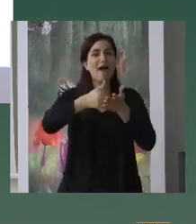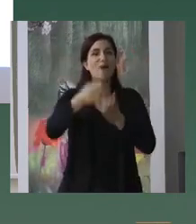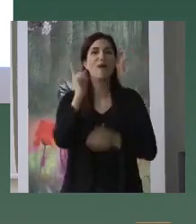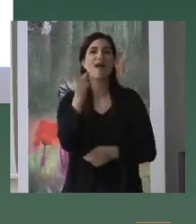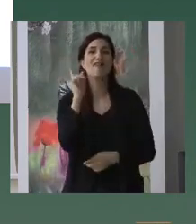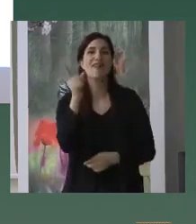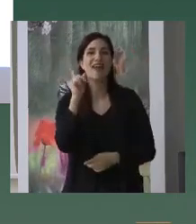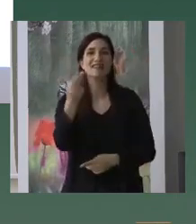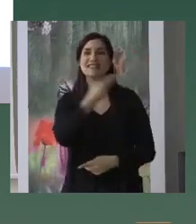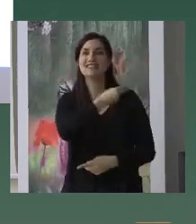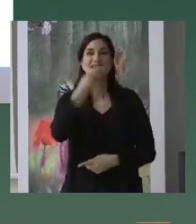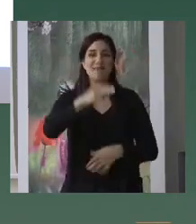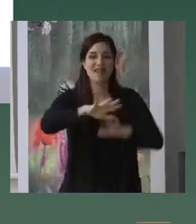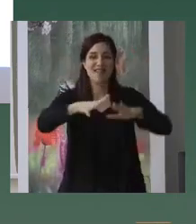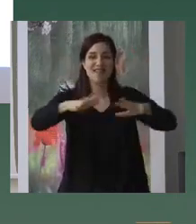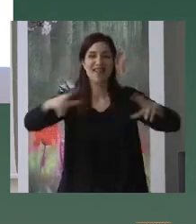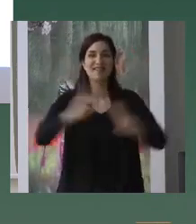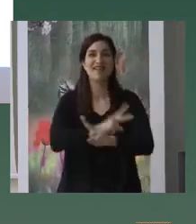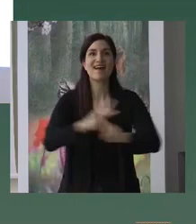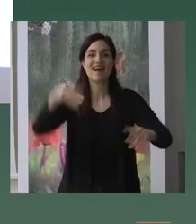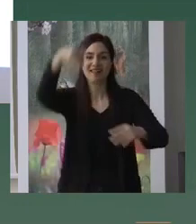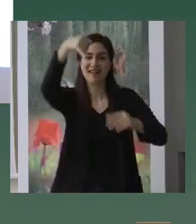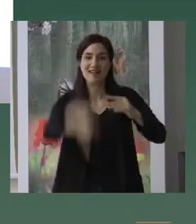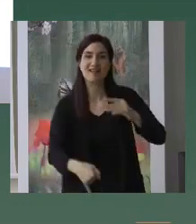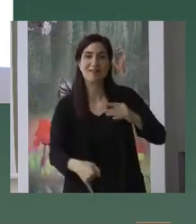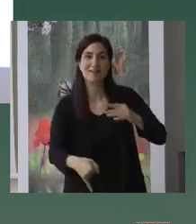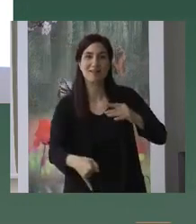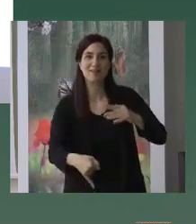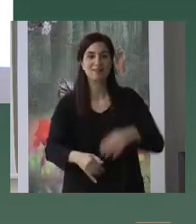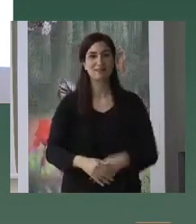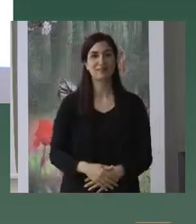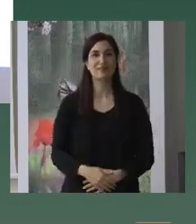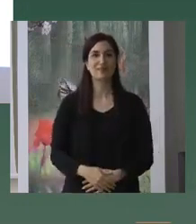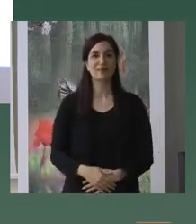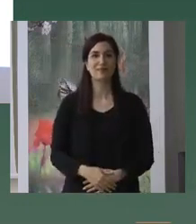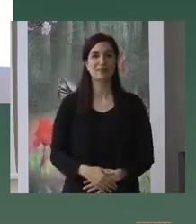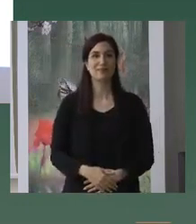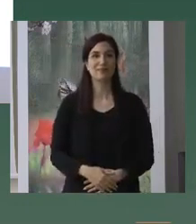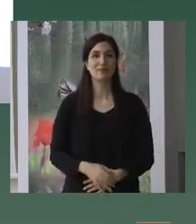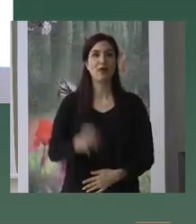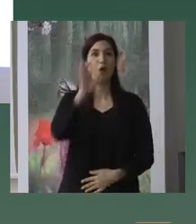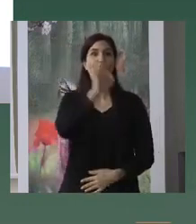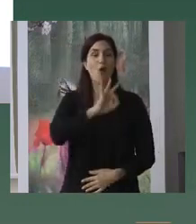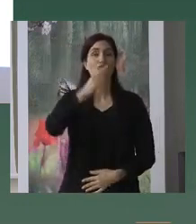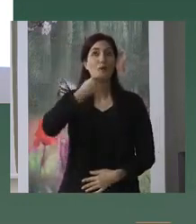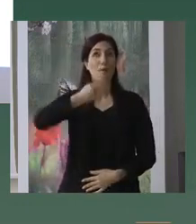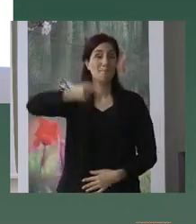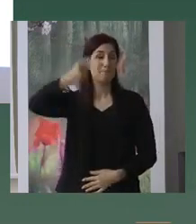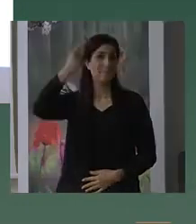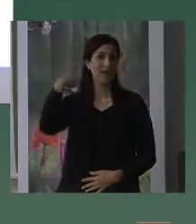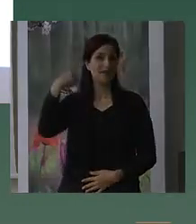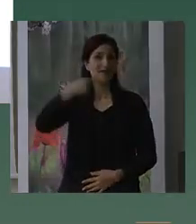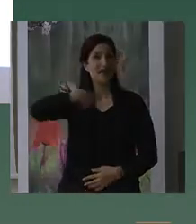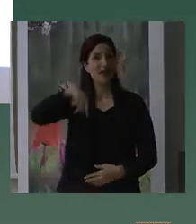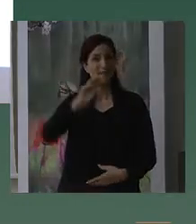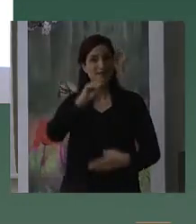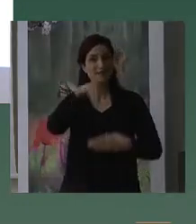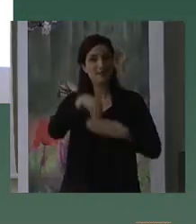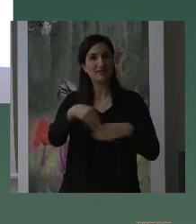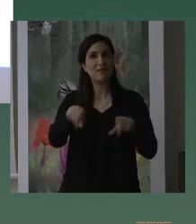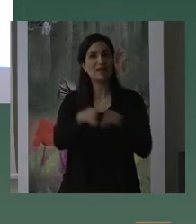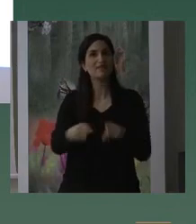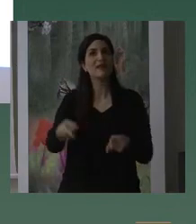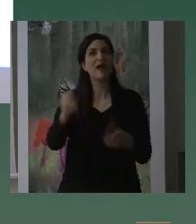Σε συνεργασία με το ΦΥΗ, την χρονιά που μας πέρασε, τον Οκτώβριο συγκεκριμένα, συμμετείχαμε μαζί με άλλες 17